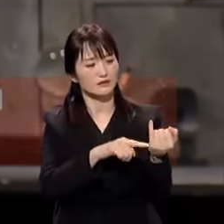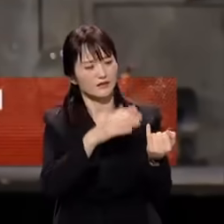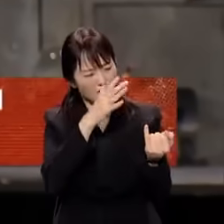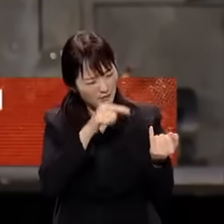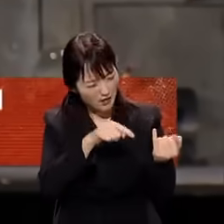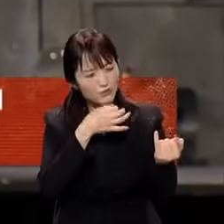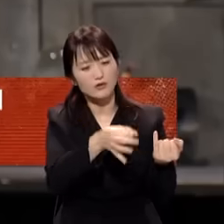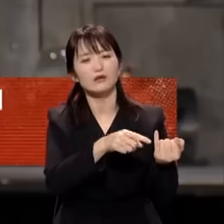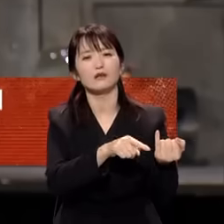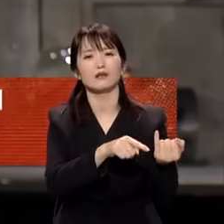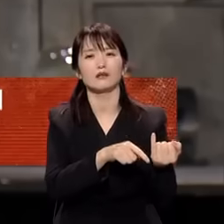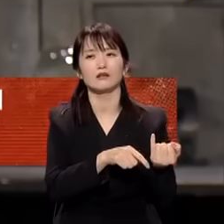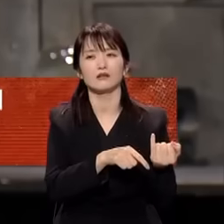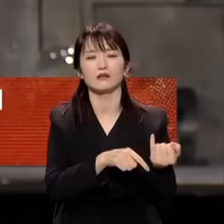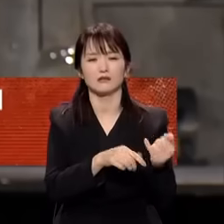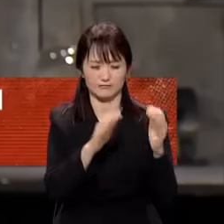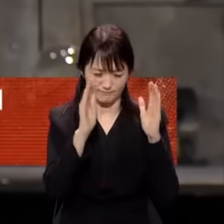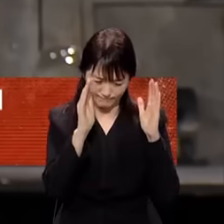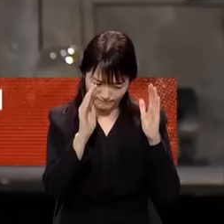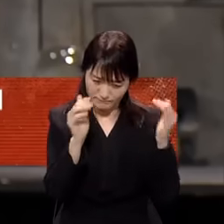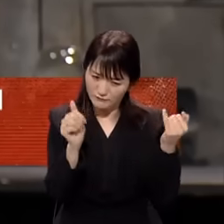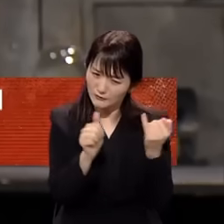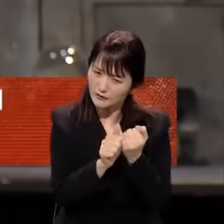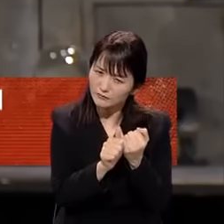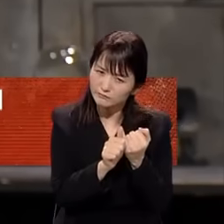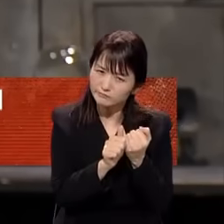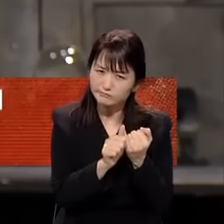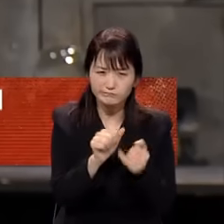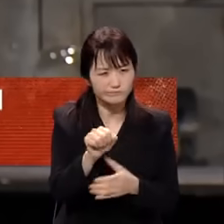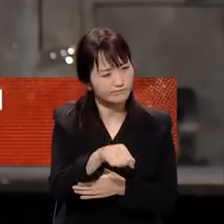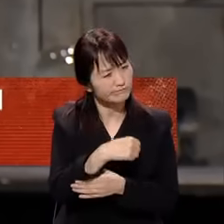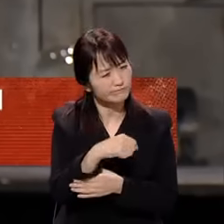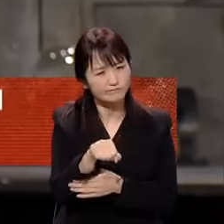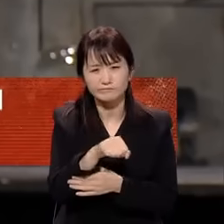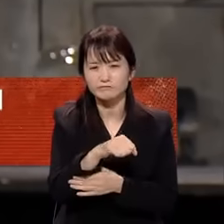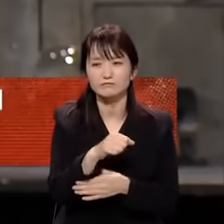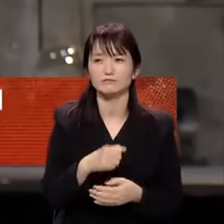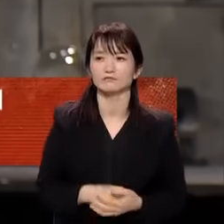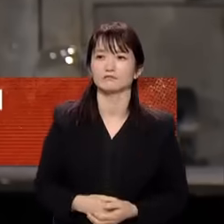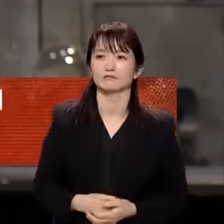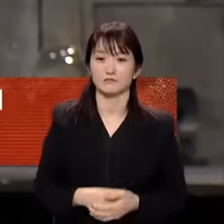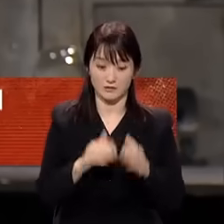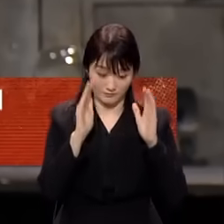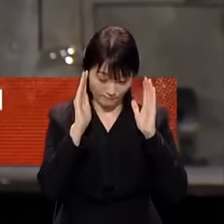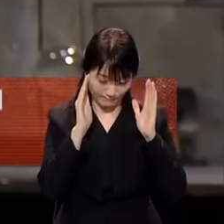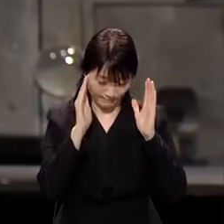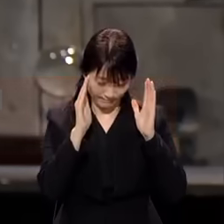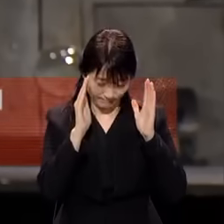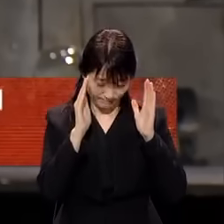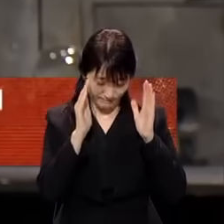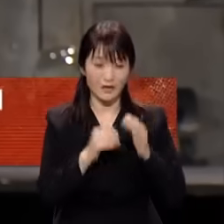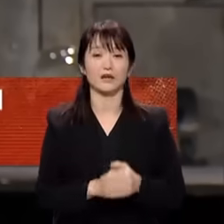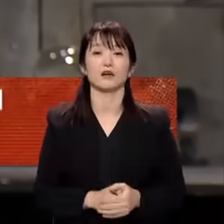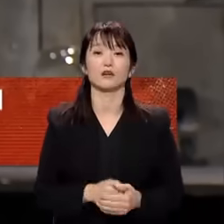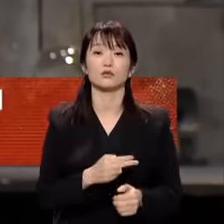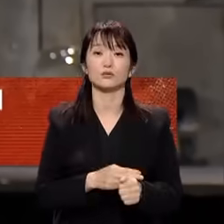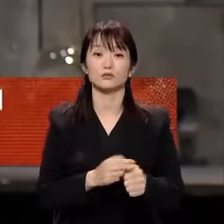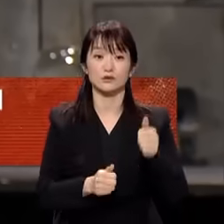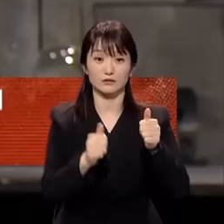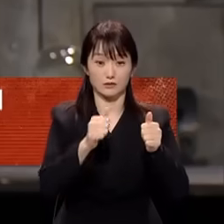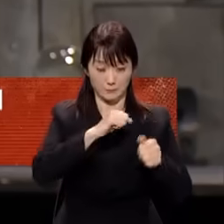저렇게 공부만 하다가 나중에 결혼을 할 수 있을까 그런 얘기가 나올 정도였는데 공부만 그렇게 하더니 임용고시를 한 번에 턱